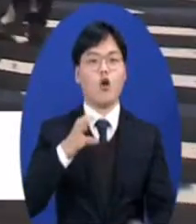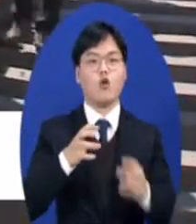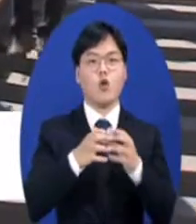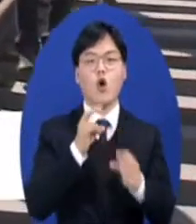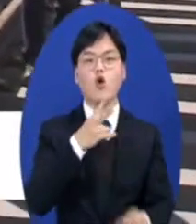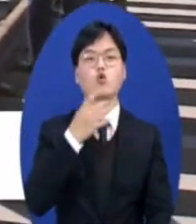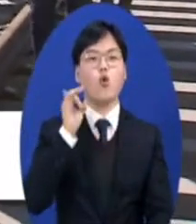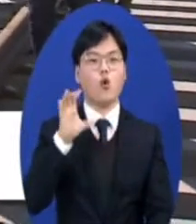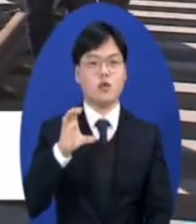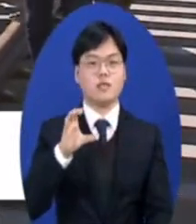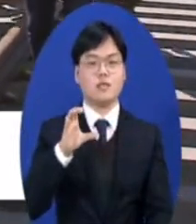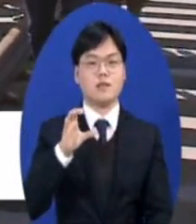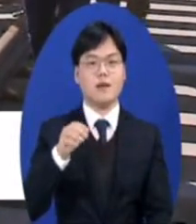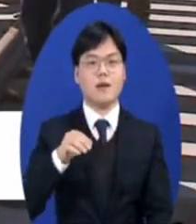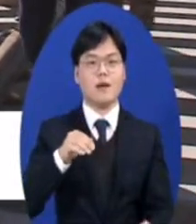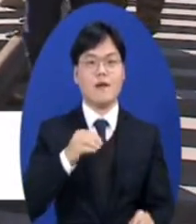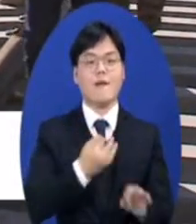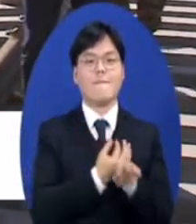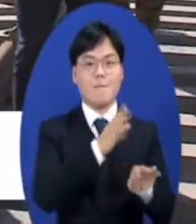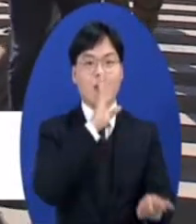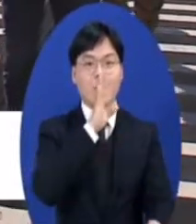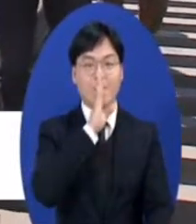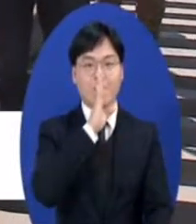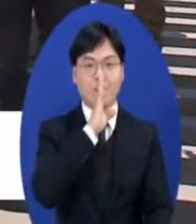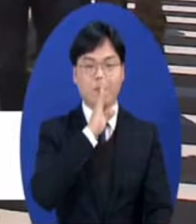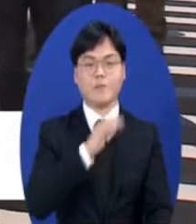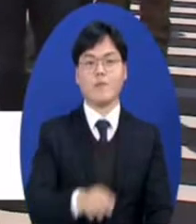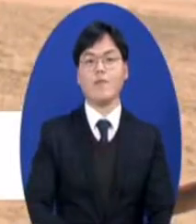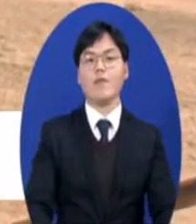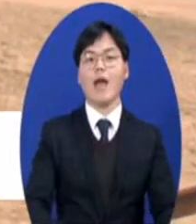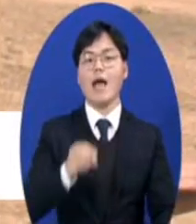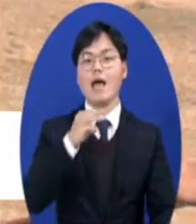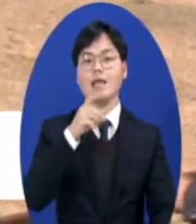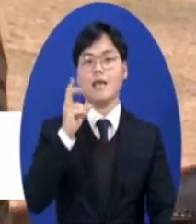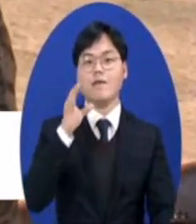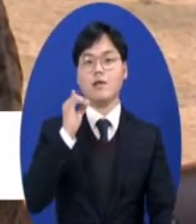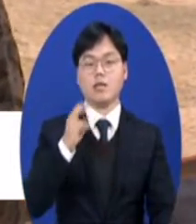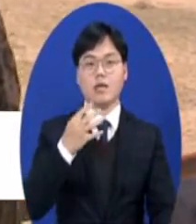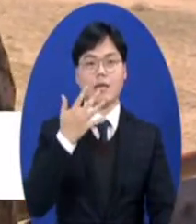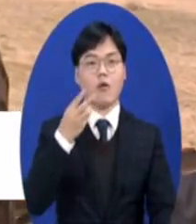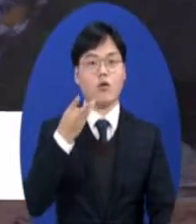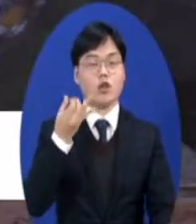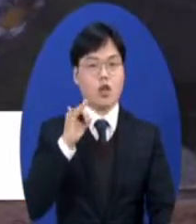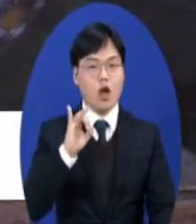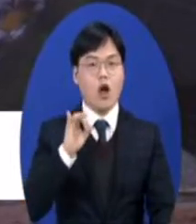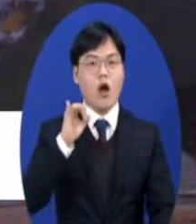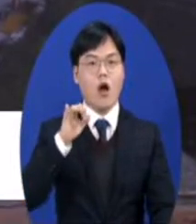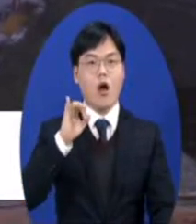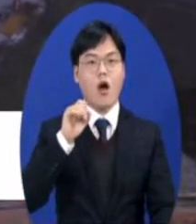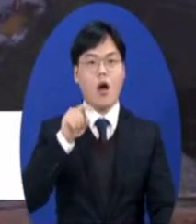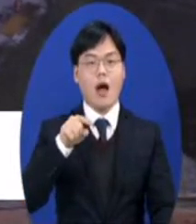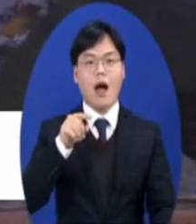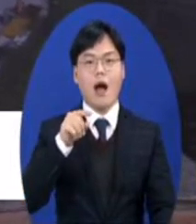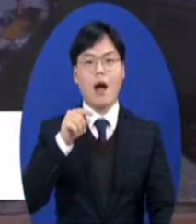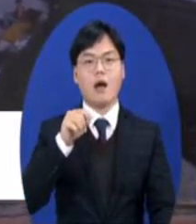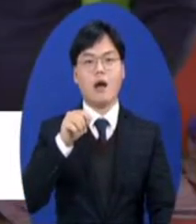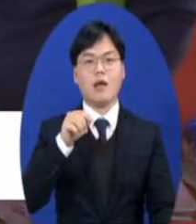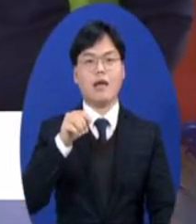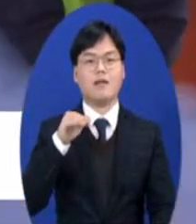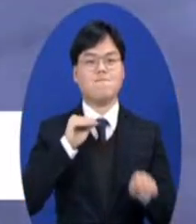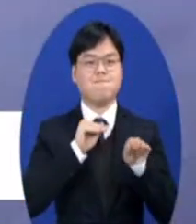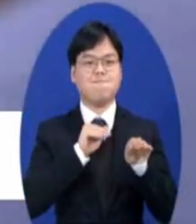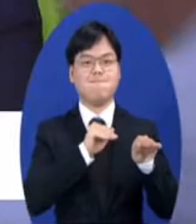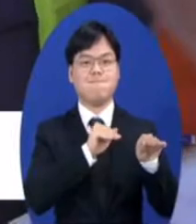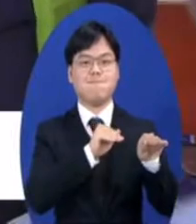тээвэрлэн, автомашинаар тээвэрлснээс 4 дахин бага зардал гарах тооцоо гарсан юм байна. Тээвэрчдийн хотхны хувьд тавталгын нүүрсний уурхаан аман дээр үүсдэг тээврийн хэрэгслийн